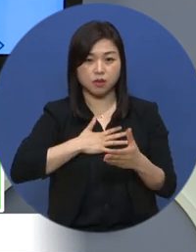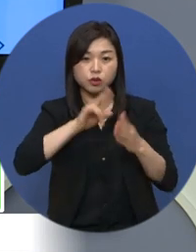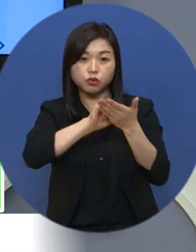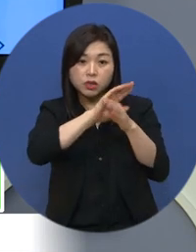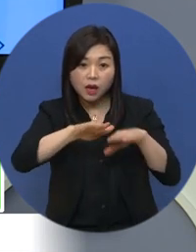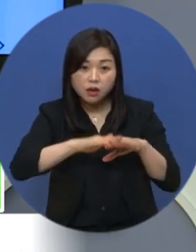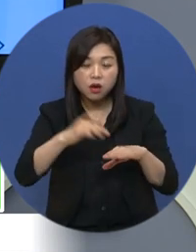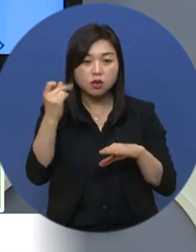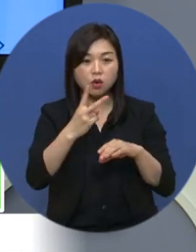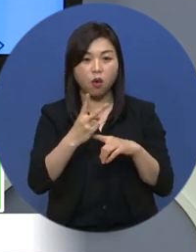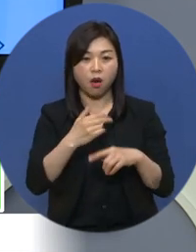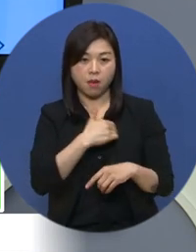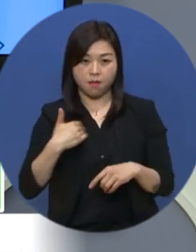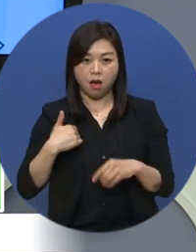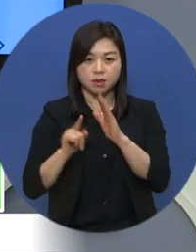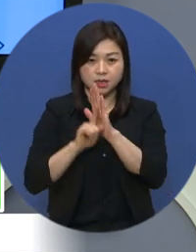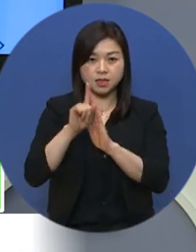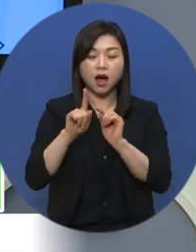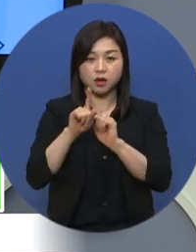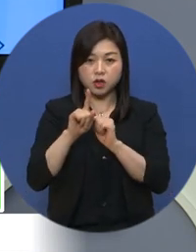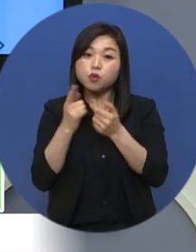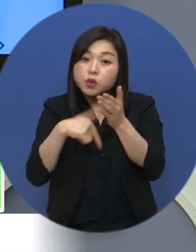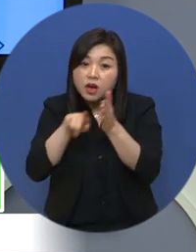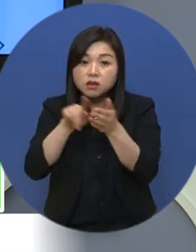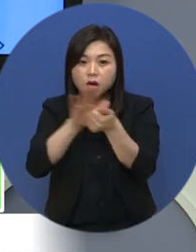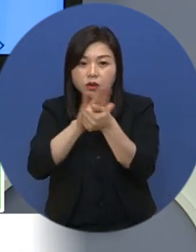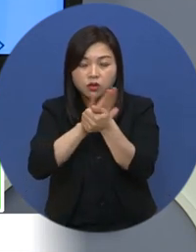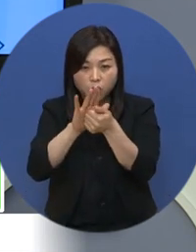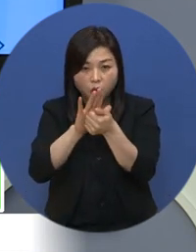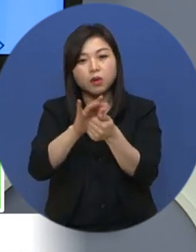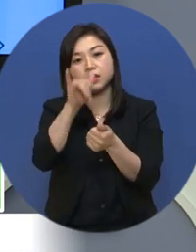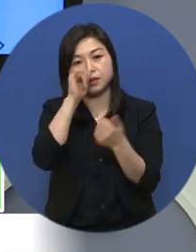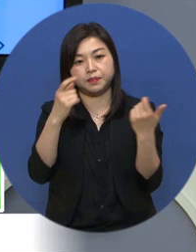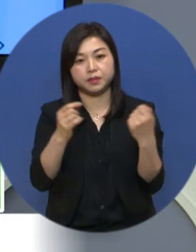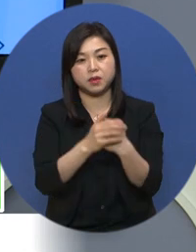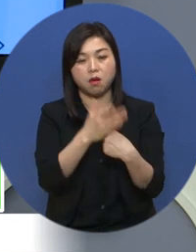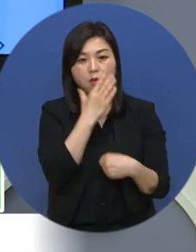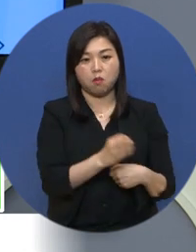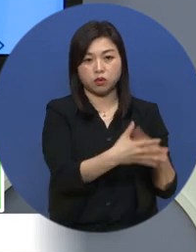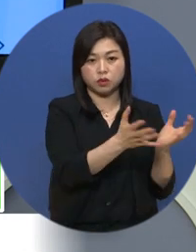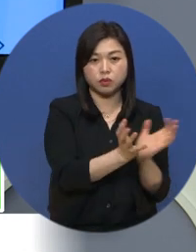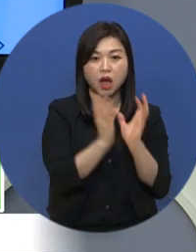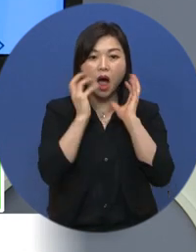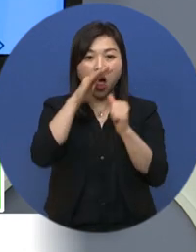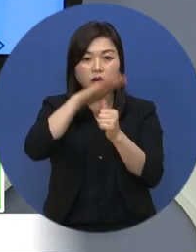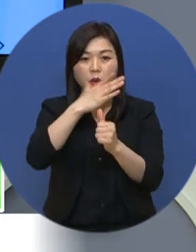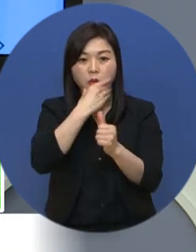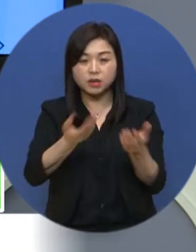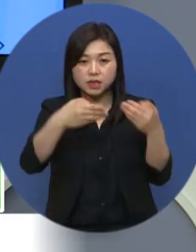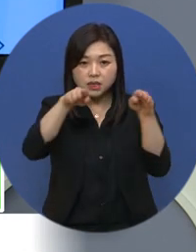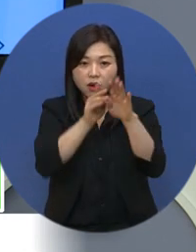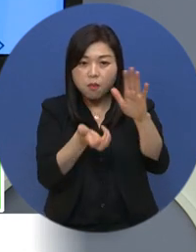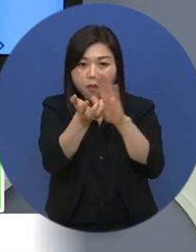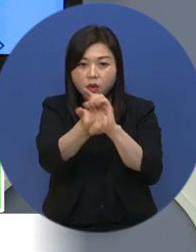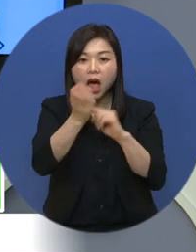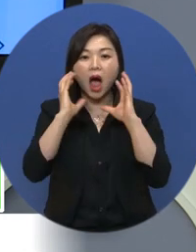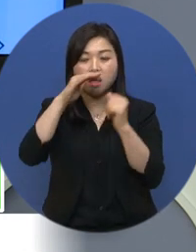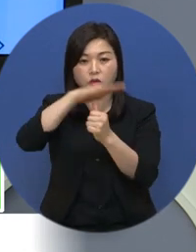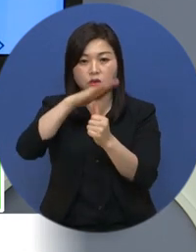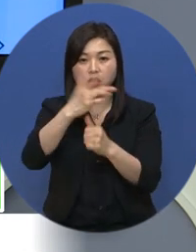만족도를 높이는 서비스도 동시에 제공합니다 보건복지부는 아동복지 시설 입소 와동 중